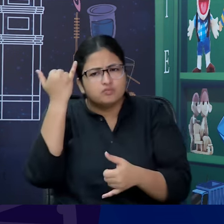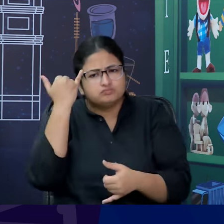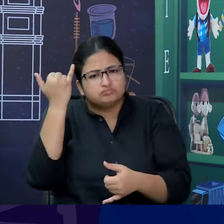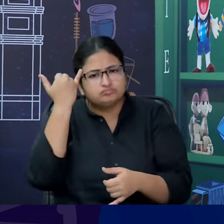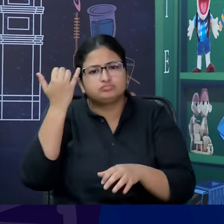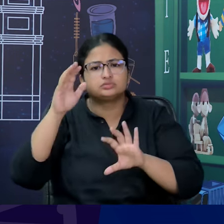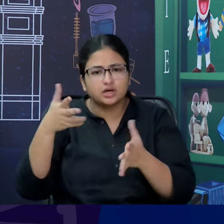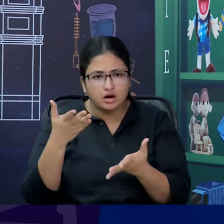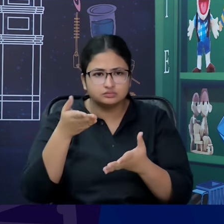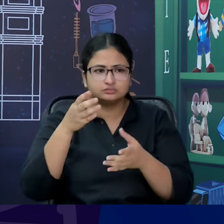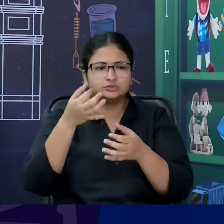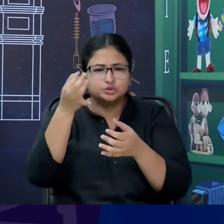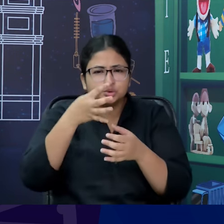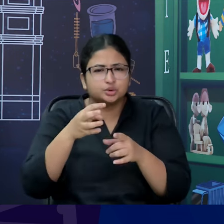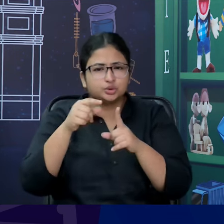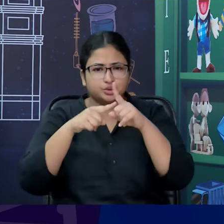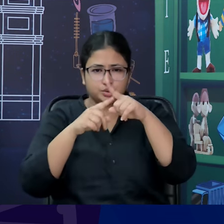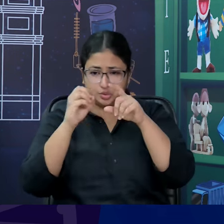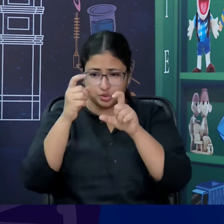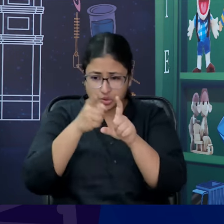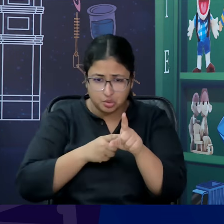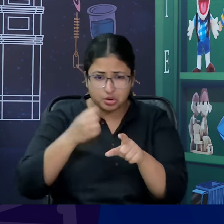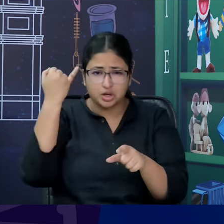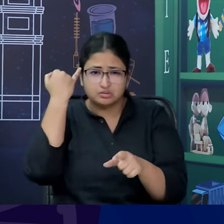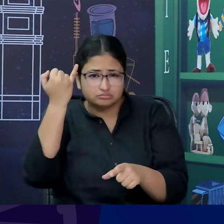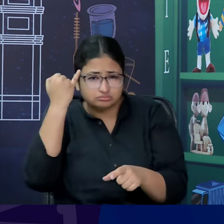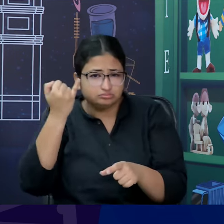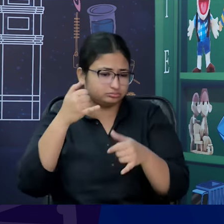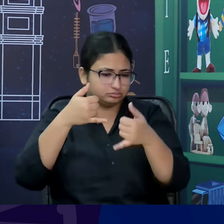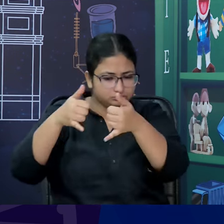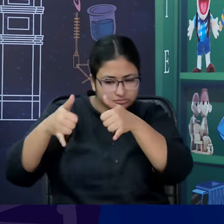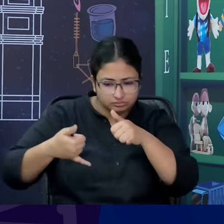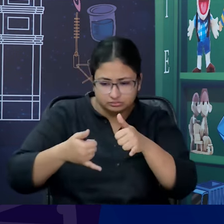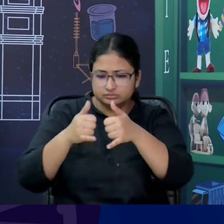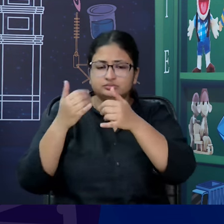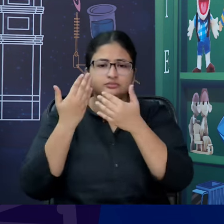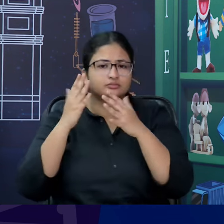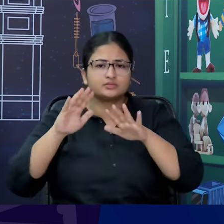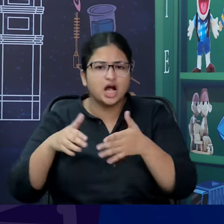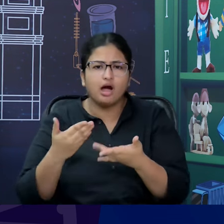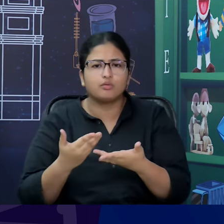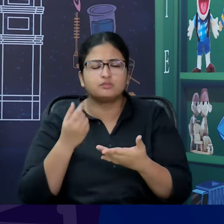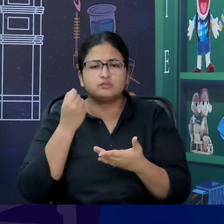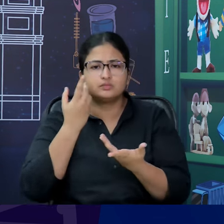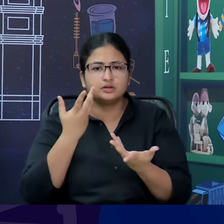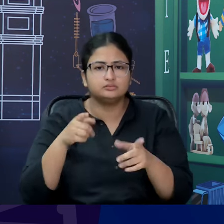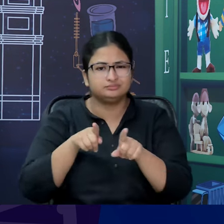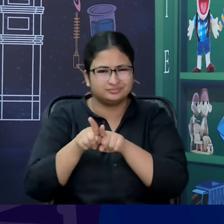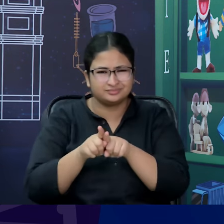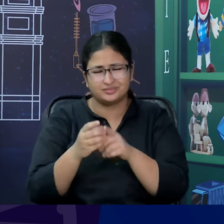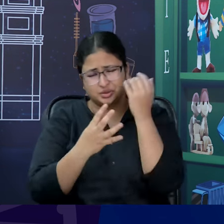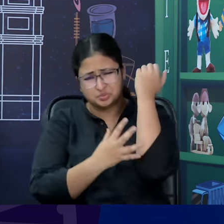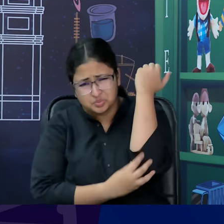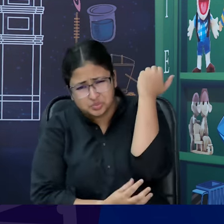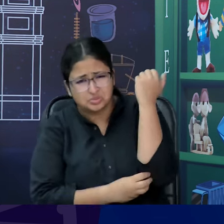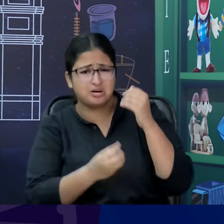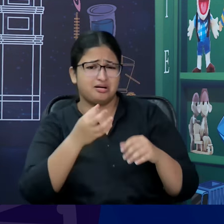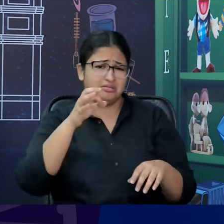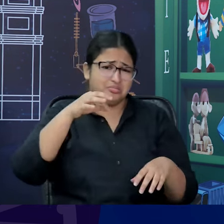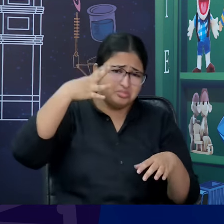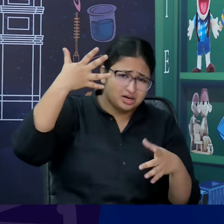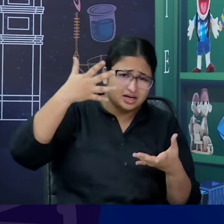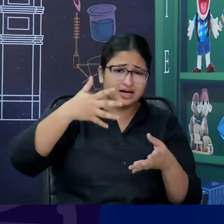लेता है और वह बच्चा चाहे किसी भी घर का हो इस घर का उस घर का इस धर्म का उस धर्म का गरीब का अमीर का